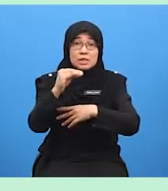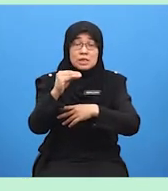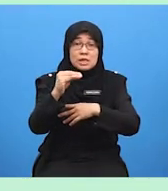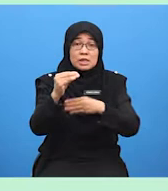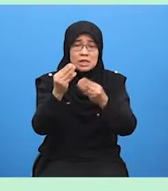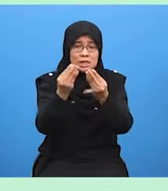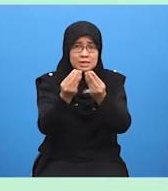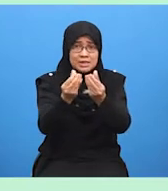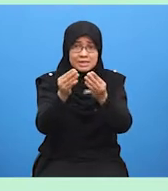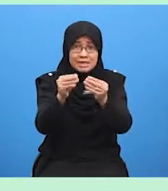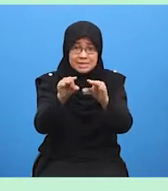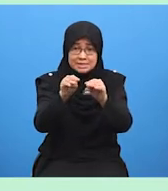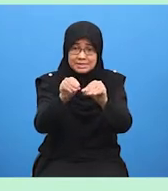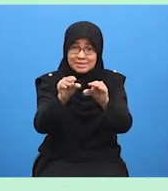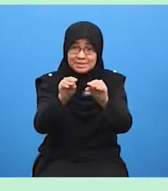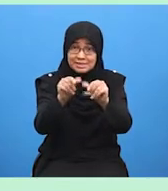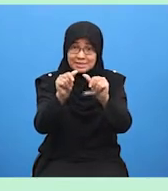tekstur.